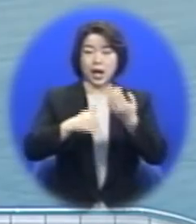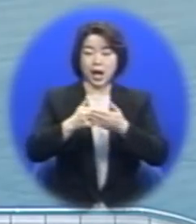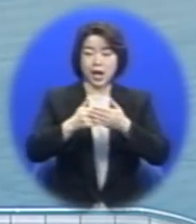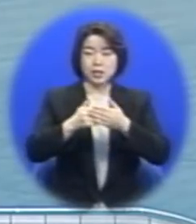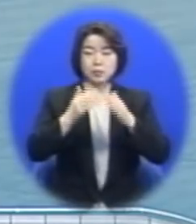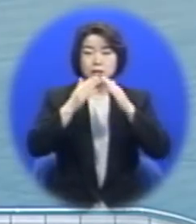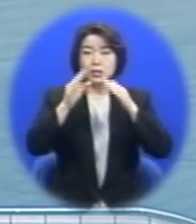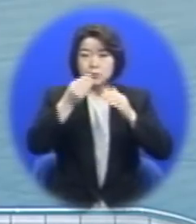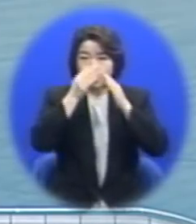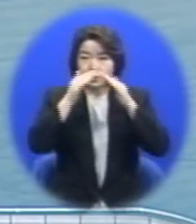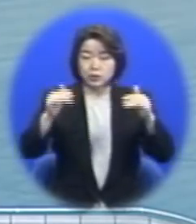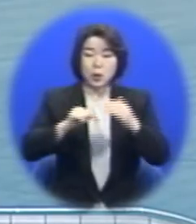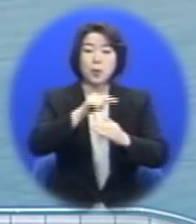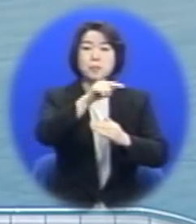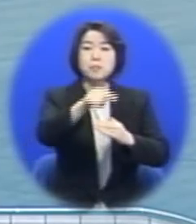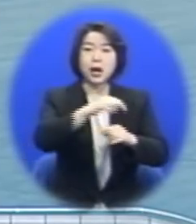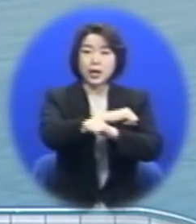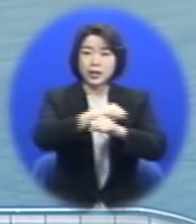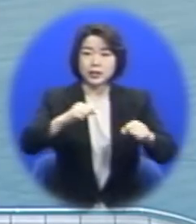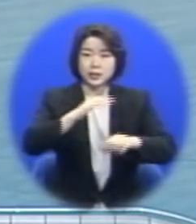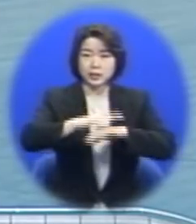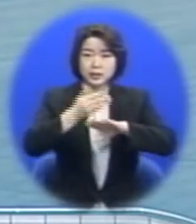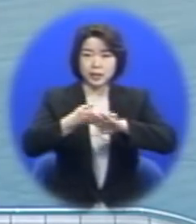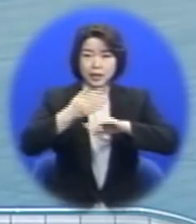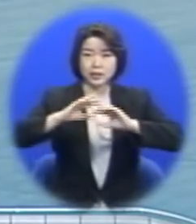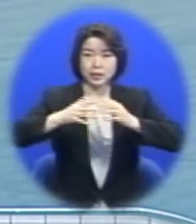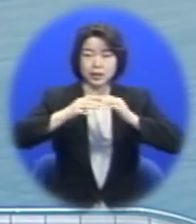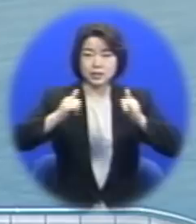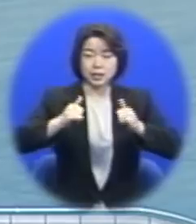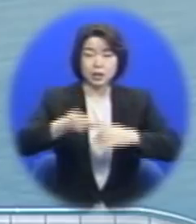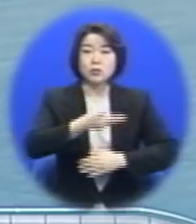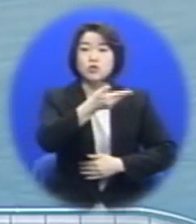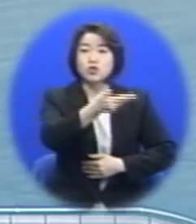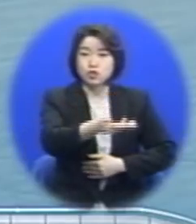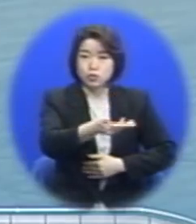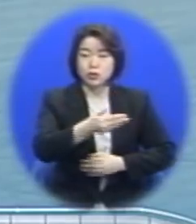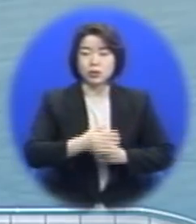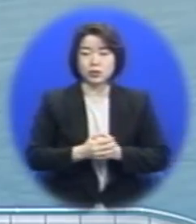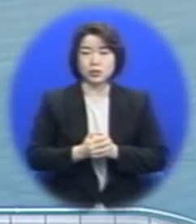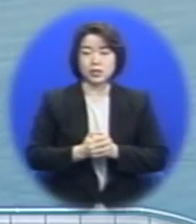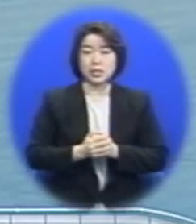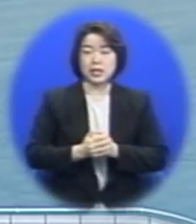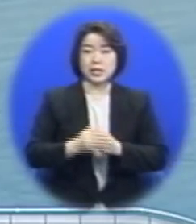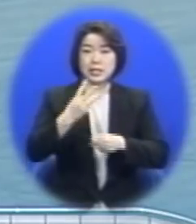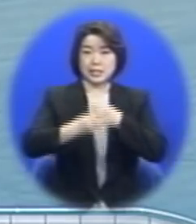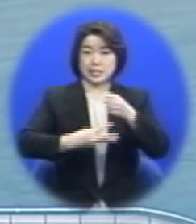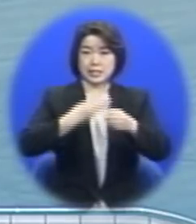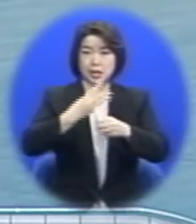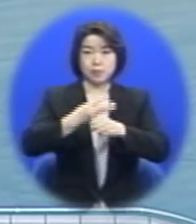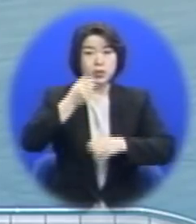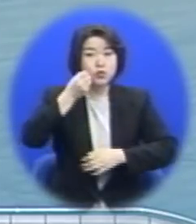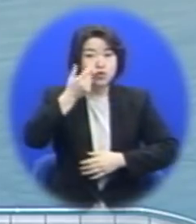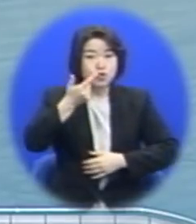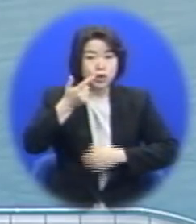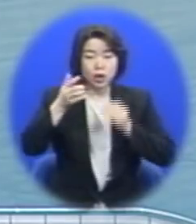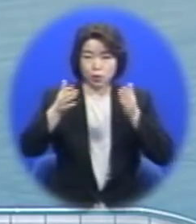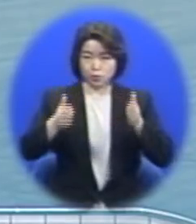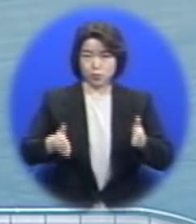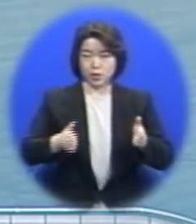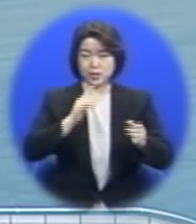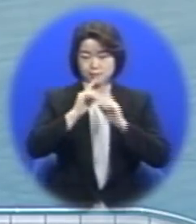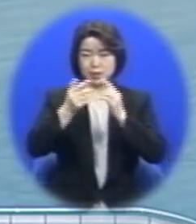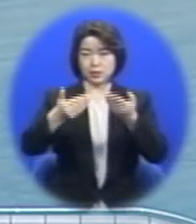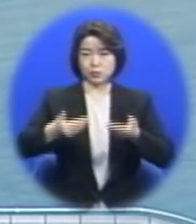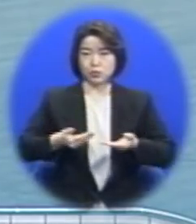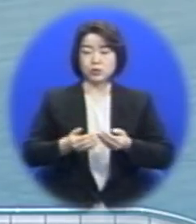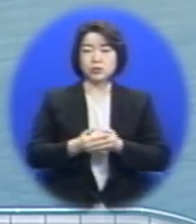바깥들이 이방 사람들에게 그렇게 내어주신 것이 3년 6개월 동안이라고 하셨습니다.